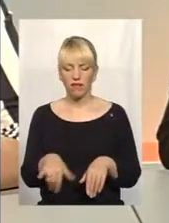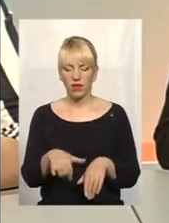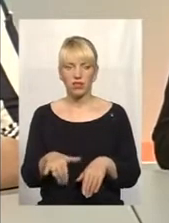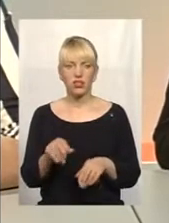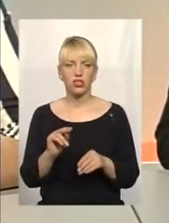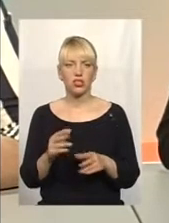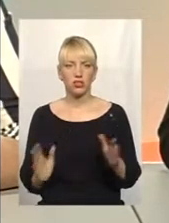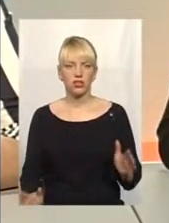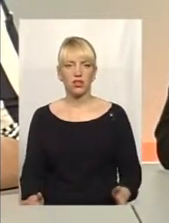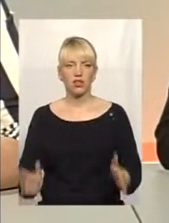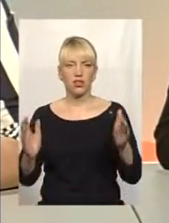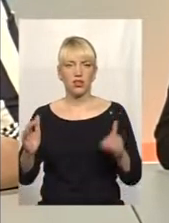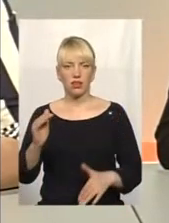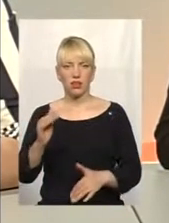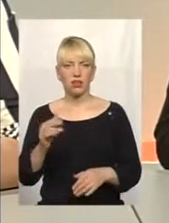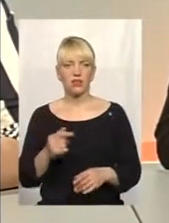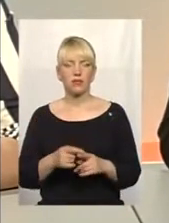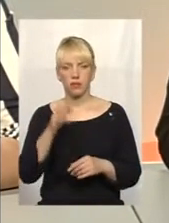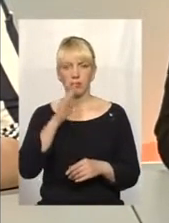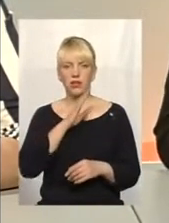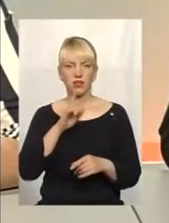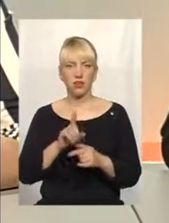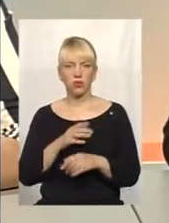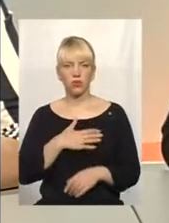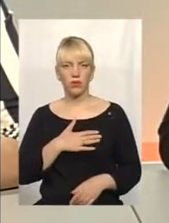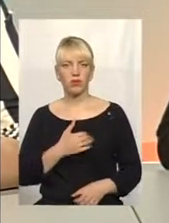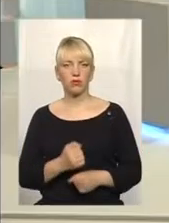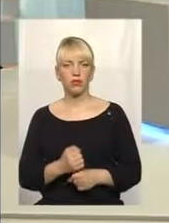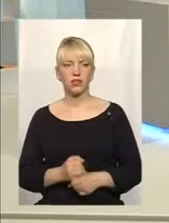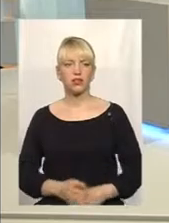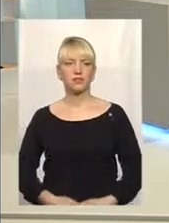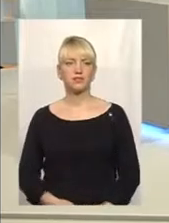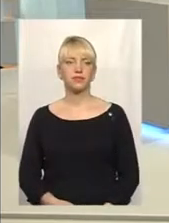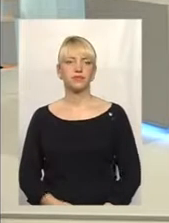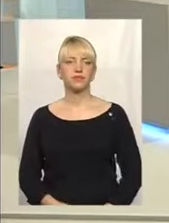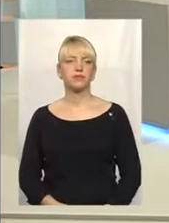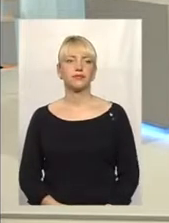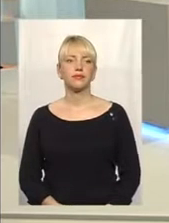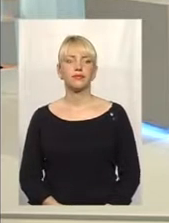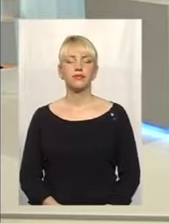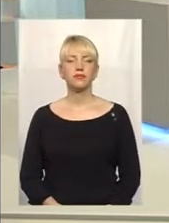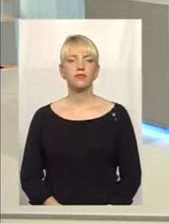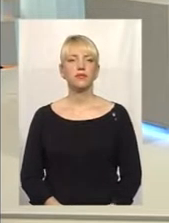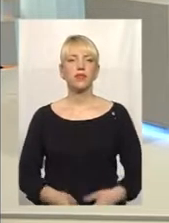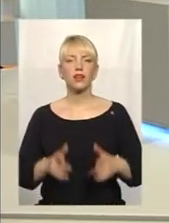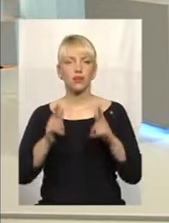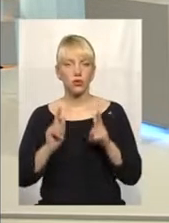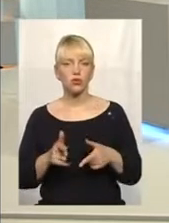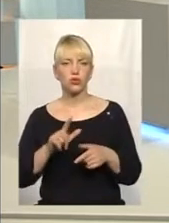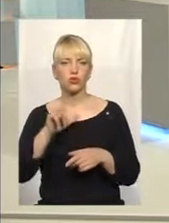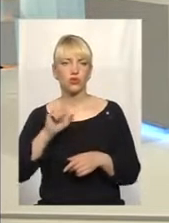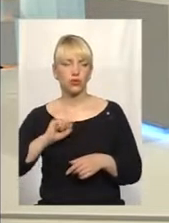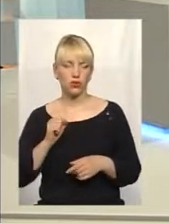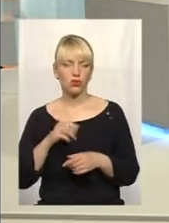дитину. Батьки люблять це робити. Лариса Олексійовна, ваші поради, я хочуся. Абсолютно згоджуюся з колегою,